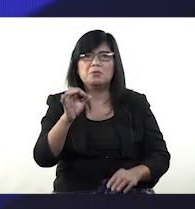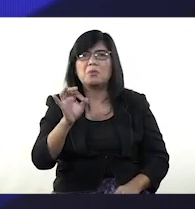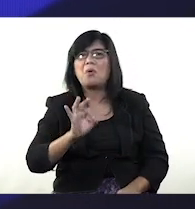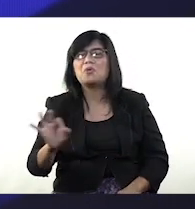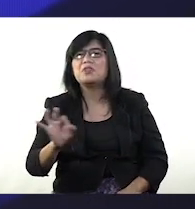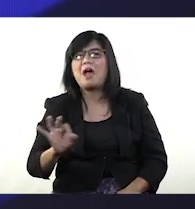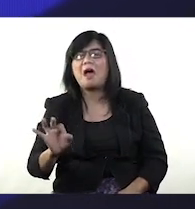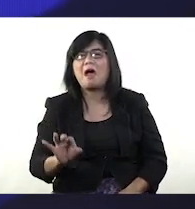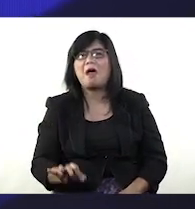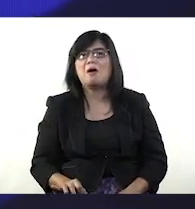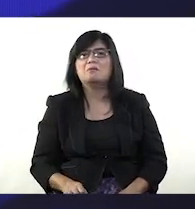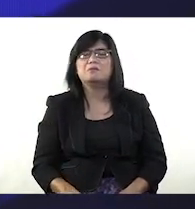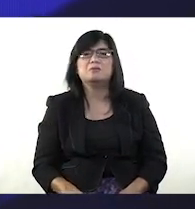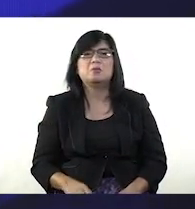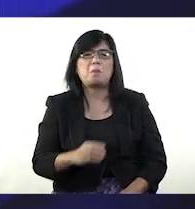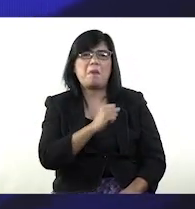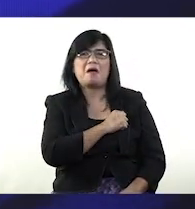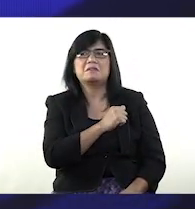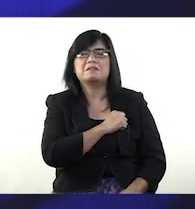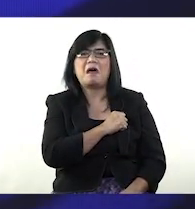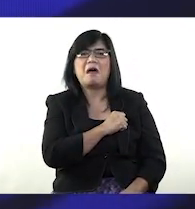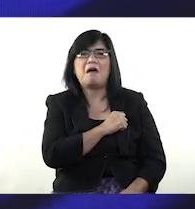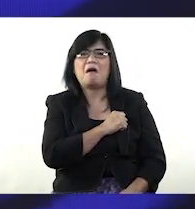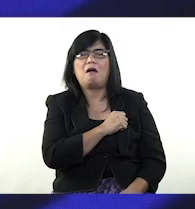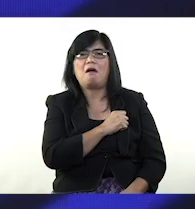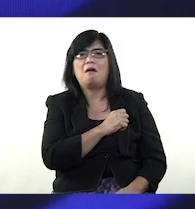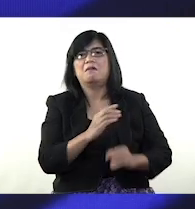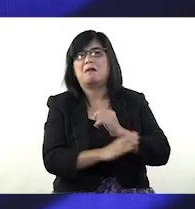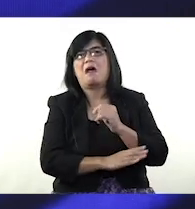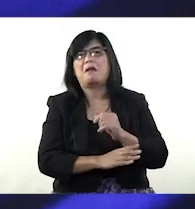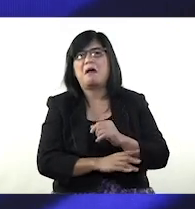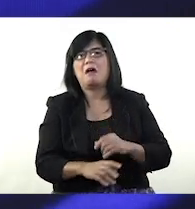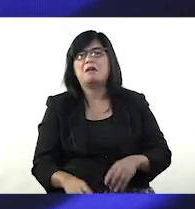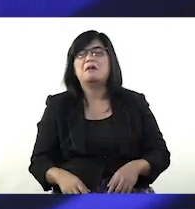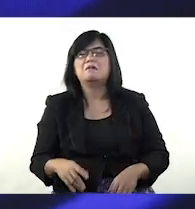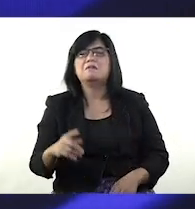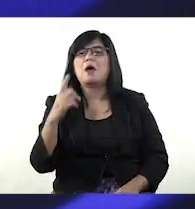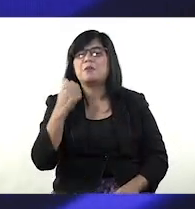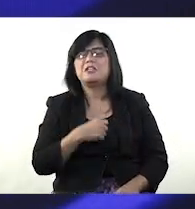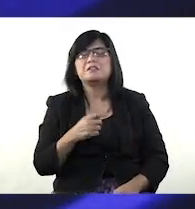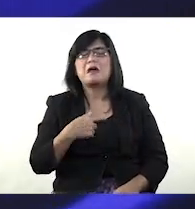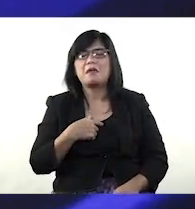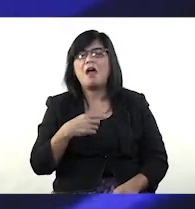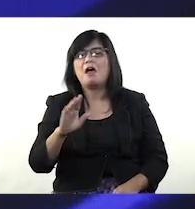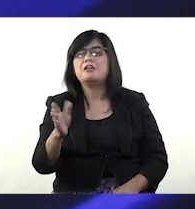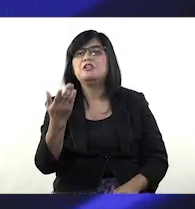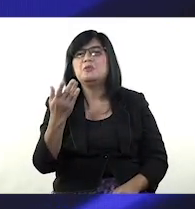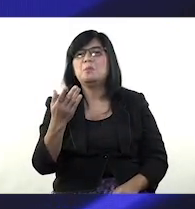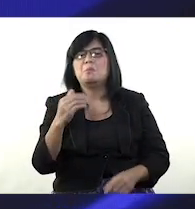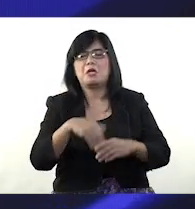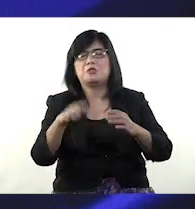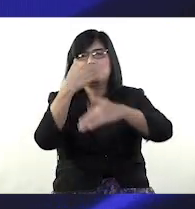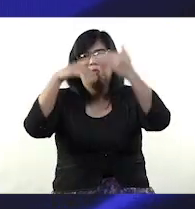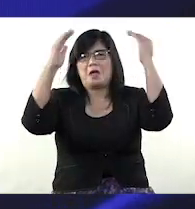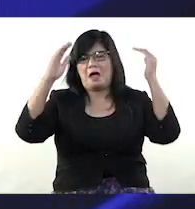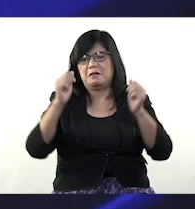untuk provinsi YouTube bangsa dan negaranya buat yang penting saya hidup yang berbeda selamat yang penting saya dan keluarga saya masuk surga nggak